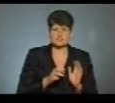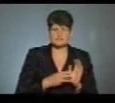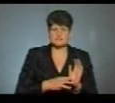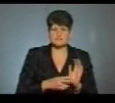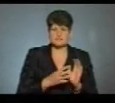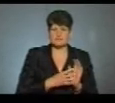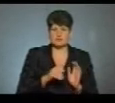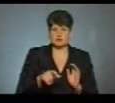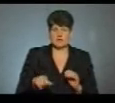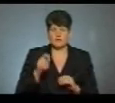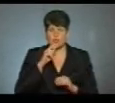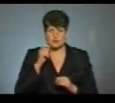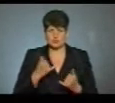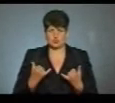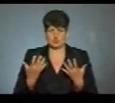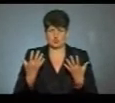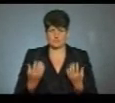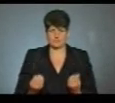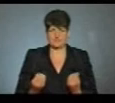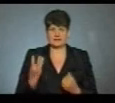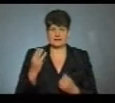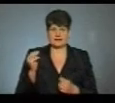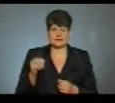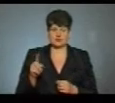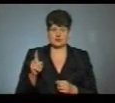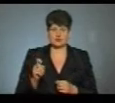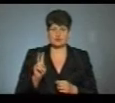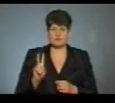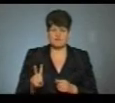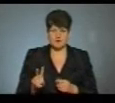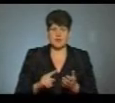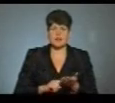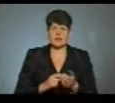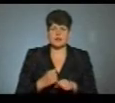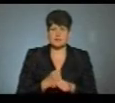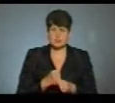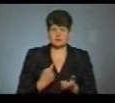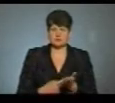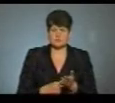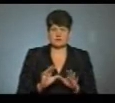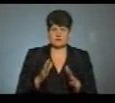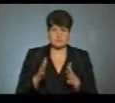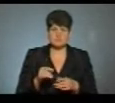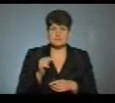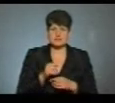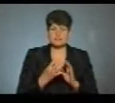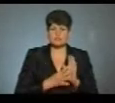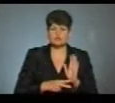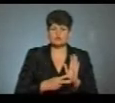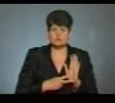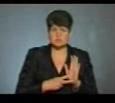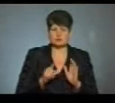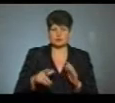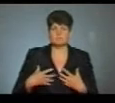17 489 людей. В Україні на сьогодні 3102 лабораторно підтверджених випадки COVID-19. З них 97